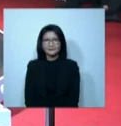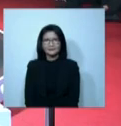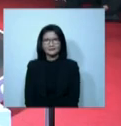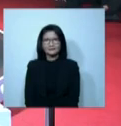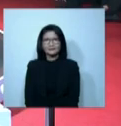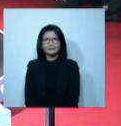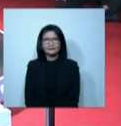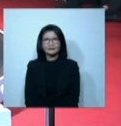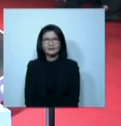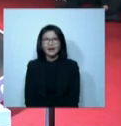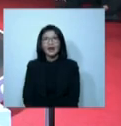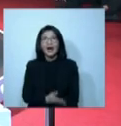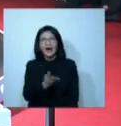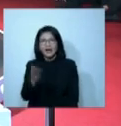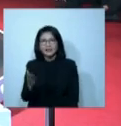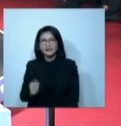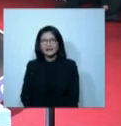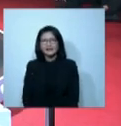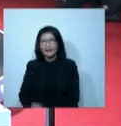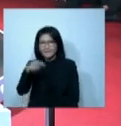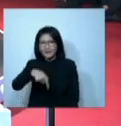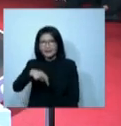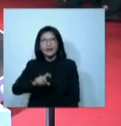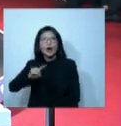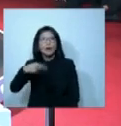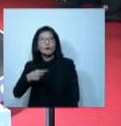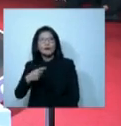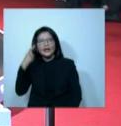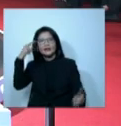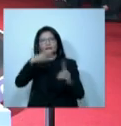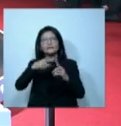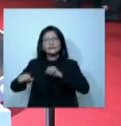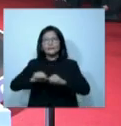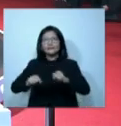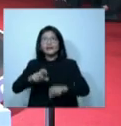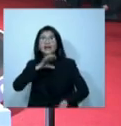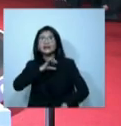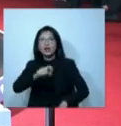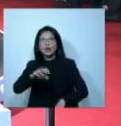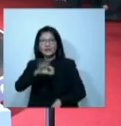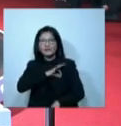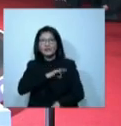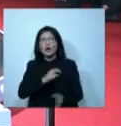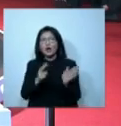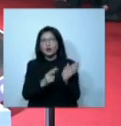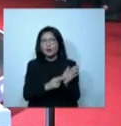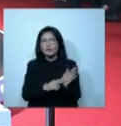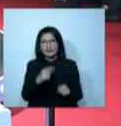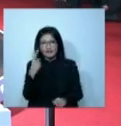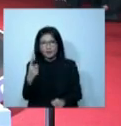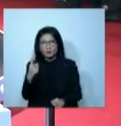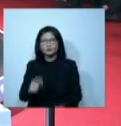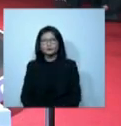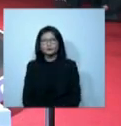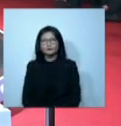karena bagi saya ada pertanyaan yang enggak tuntas Mbak Misalnya terkait dengan bagaimana terkait dengan putusan mkmk ini kan perdebatan-perdebatan yang menurut saya